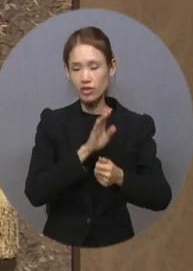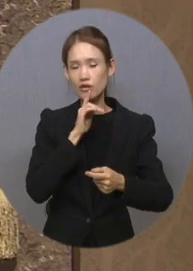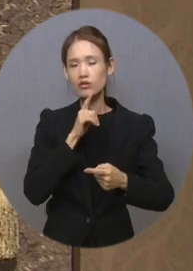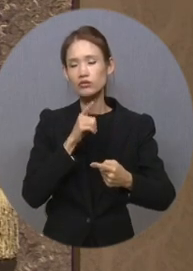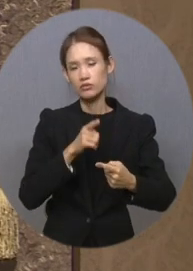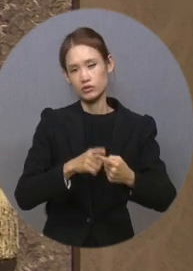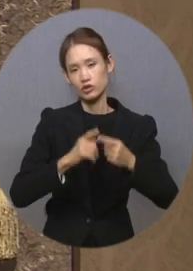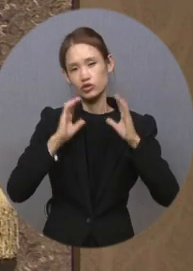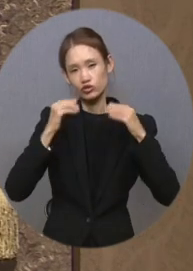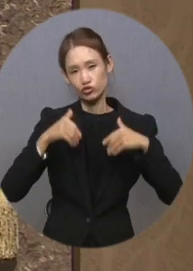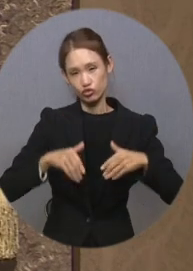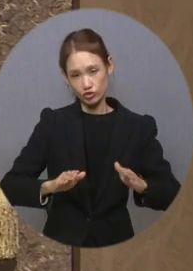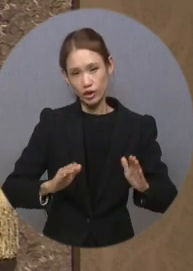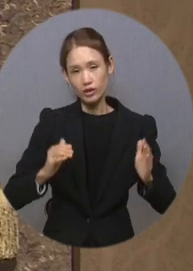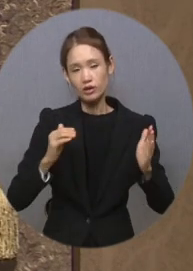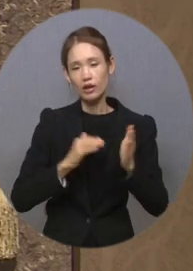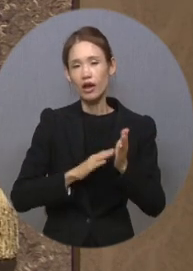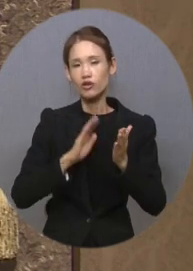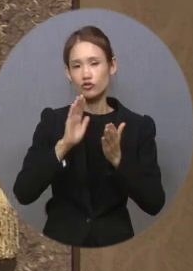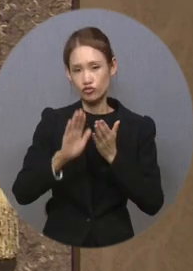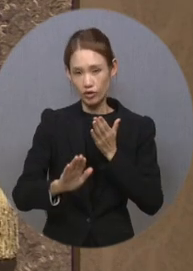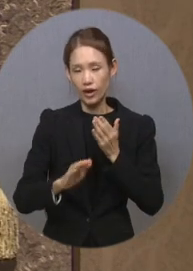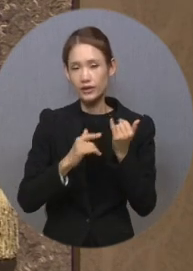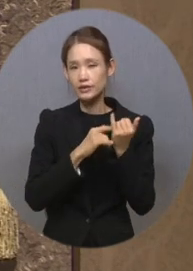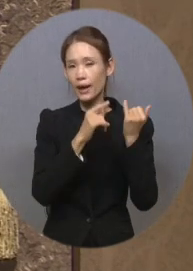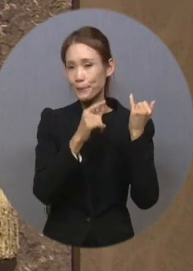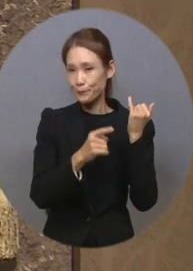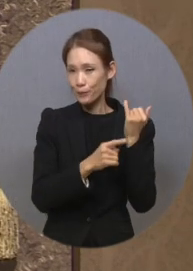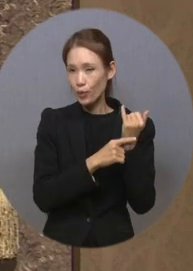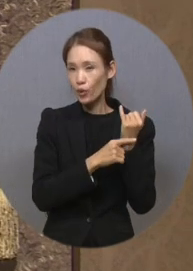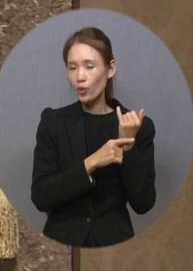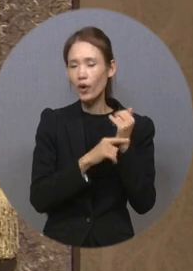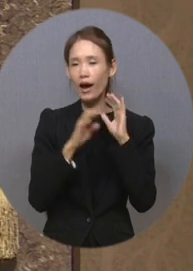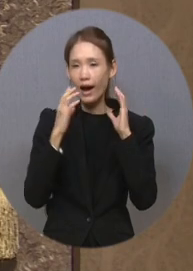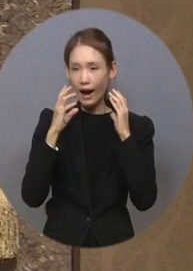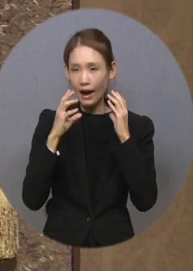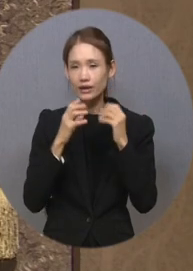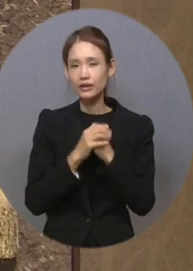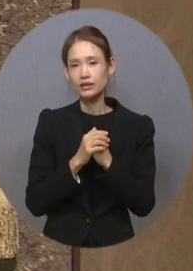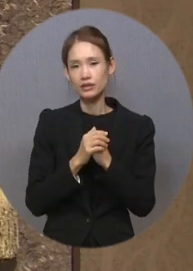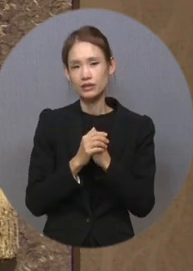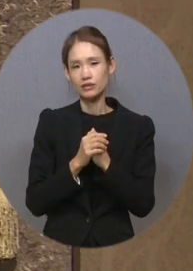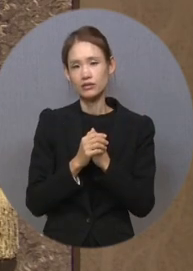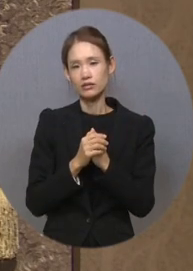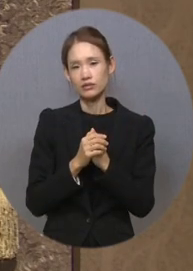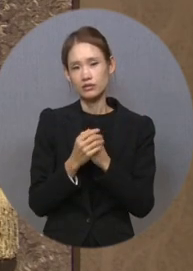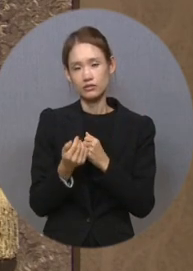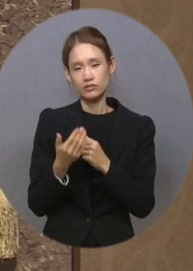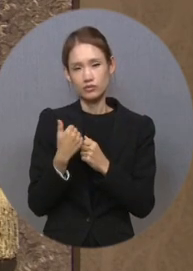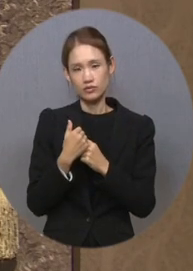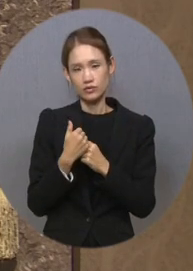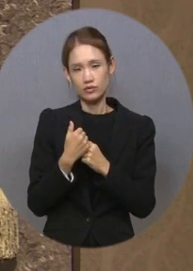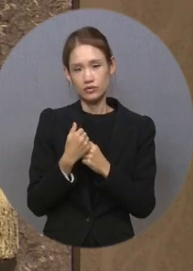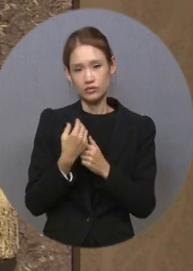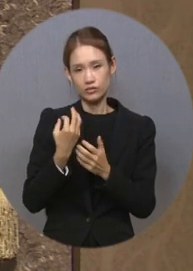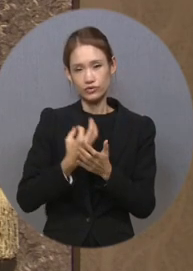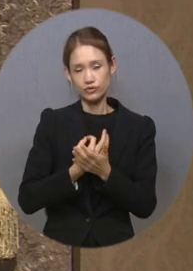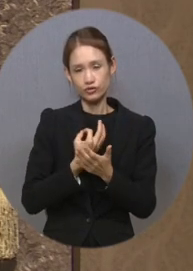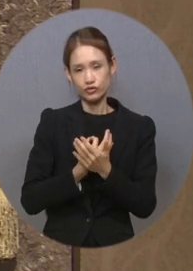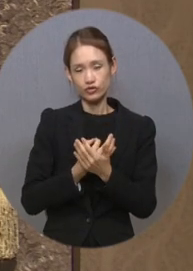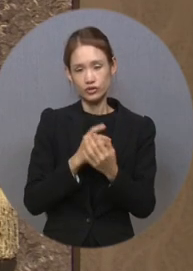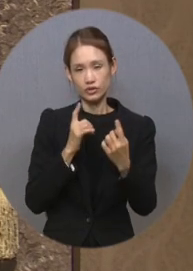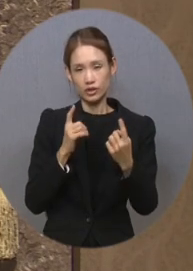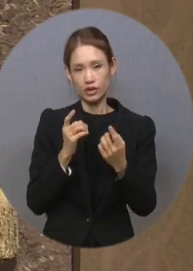또 출산하고 나면은 우리 산모나 또 신생아나 이제 저희가 좀 전에 소득으로 좀 이게